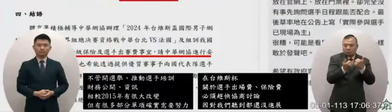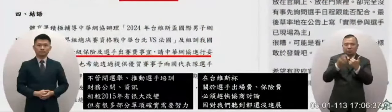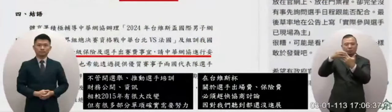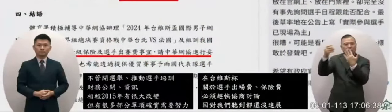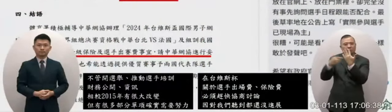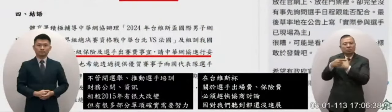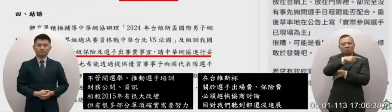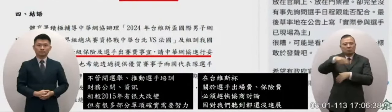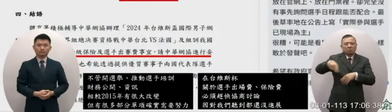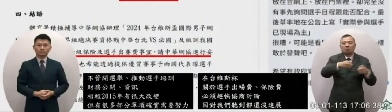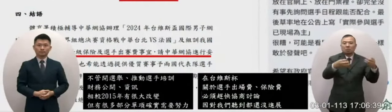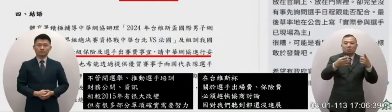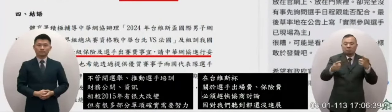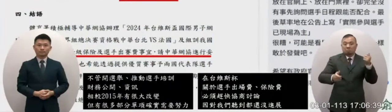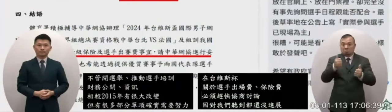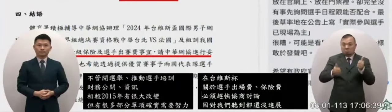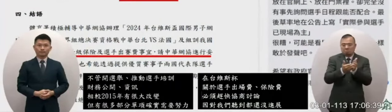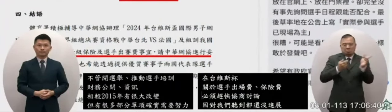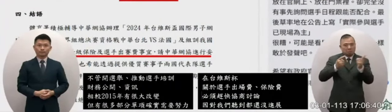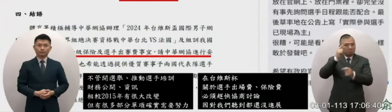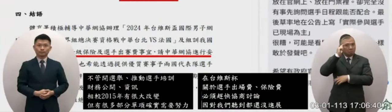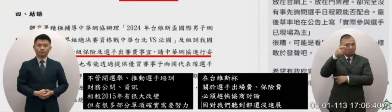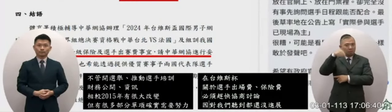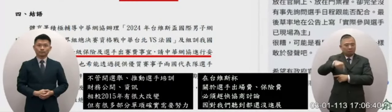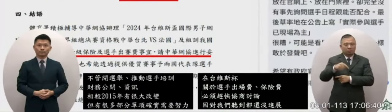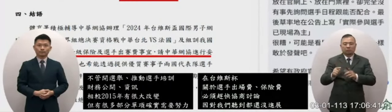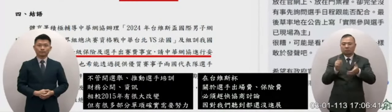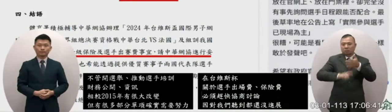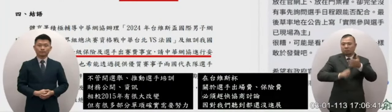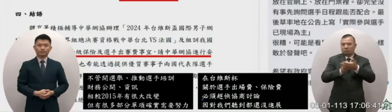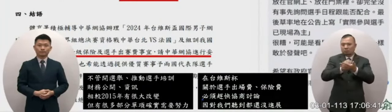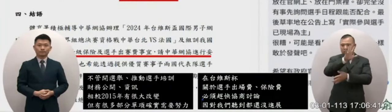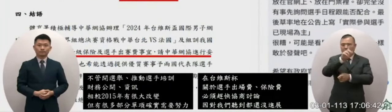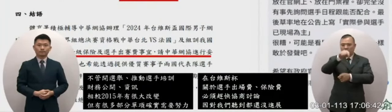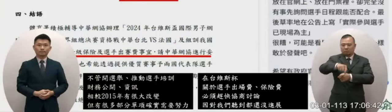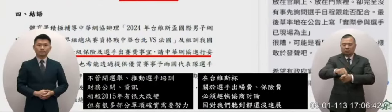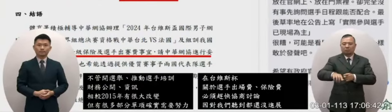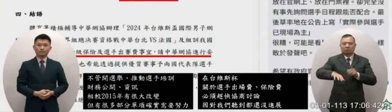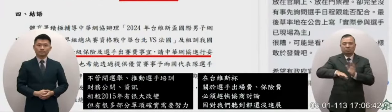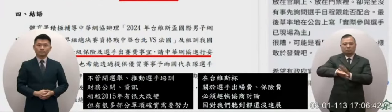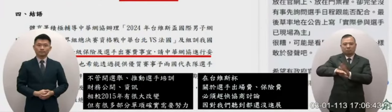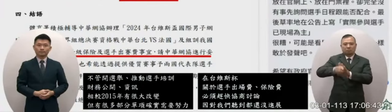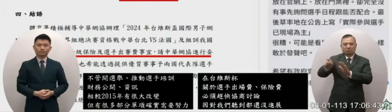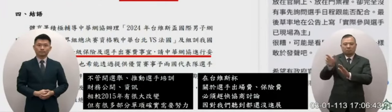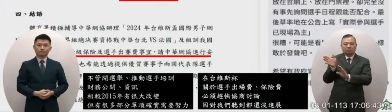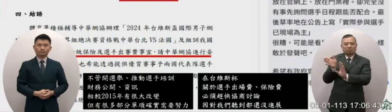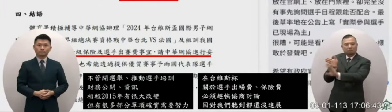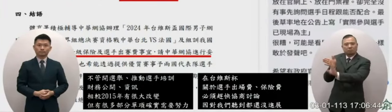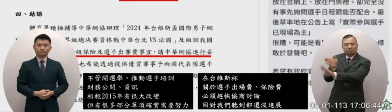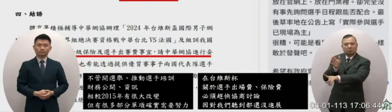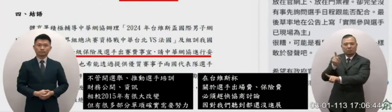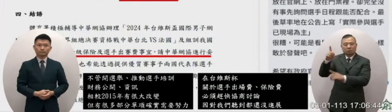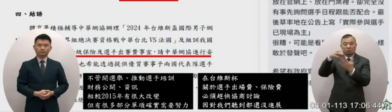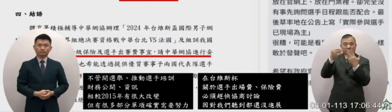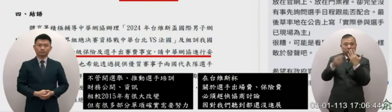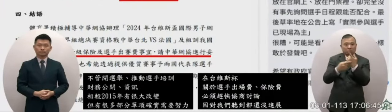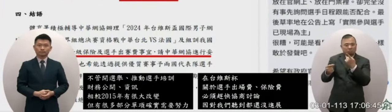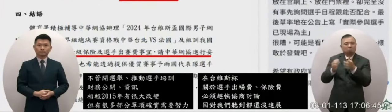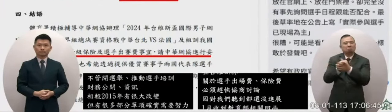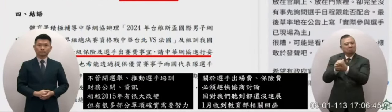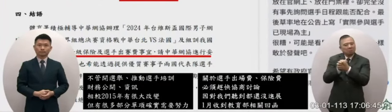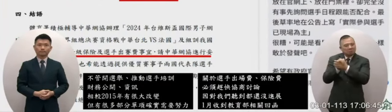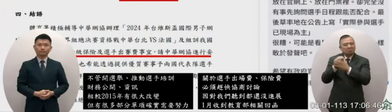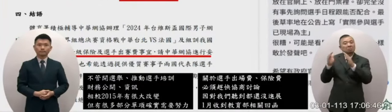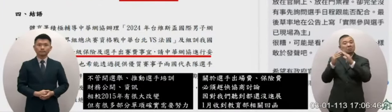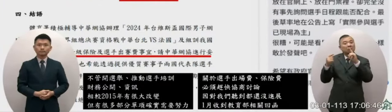6天，在这个投影片的右半部，我们看到了有一个应该是选手的朋友或者是选手的家